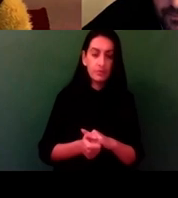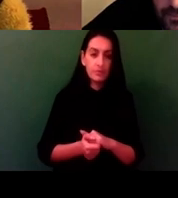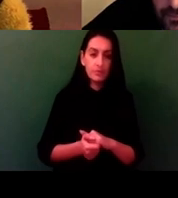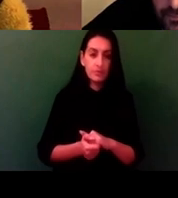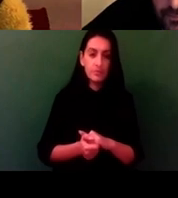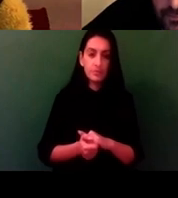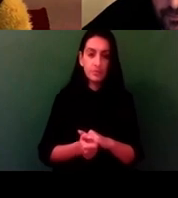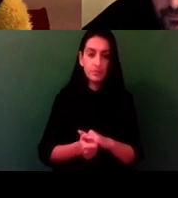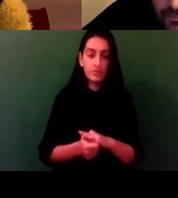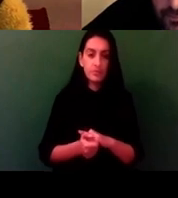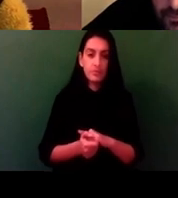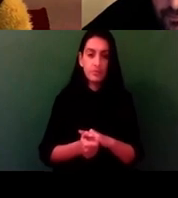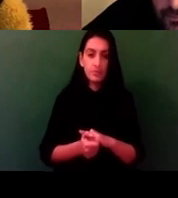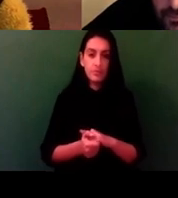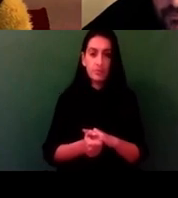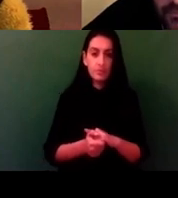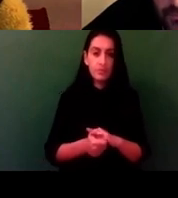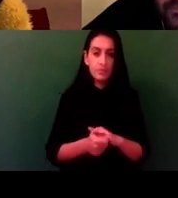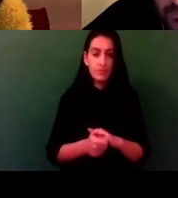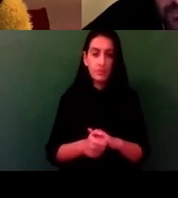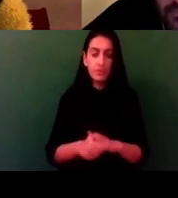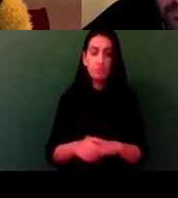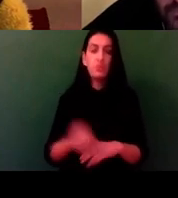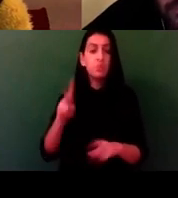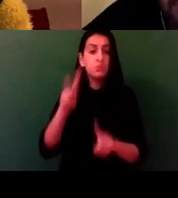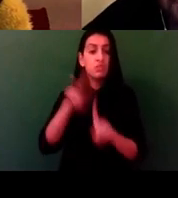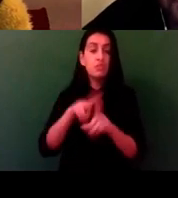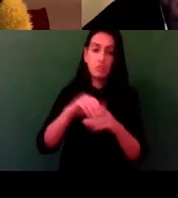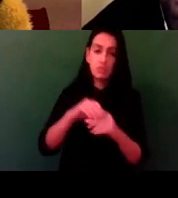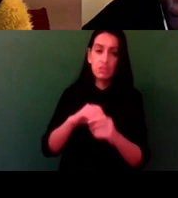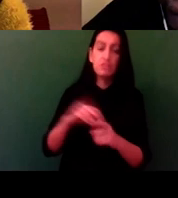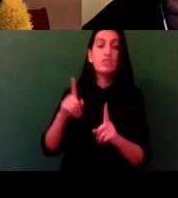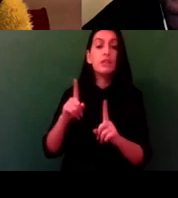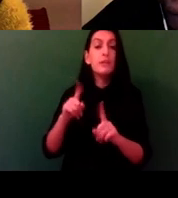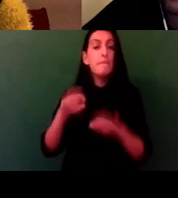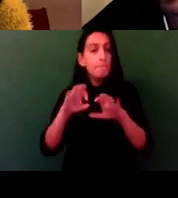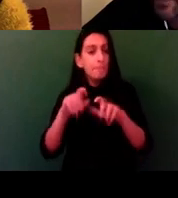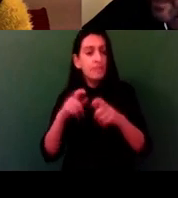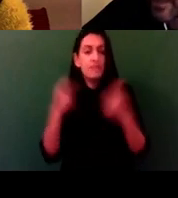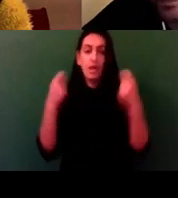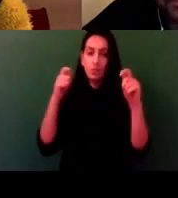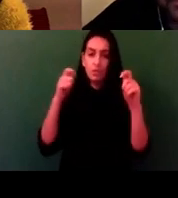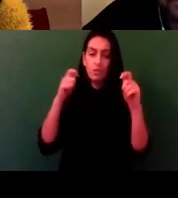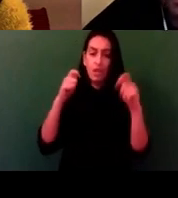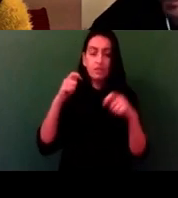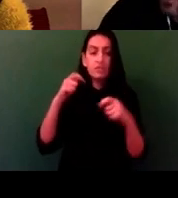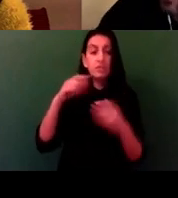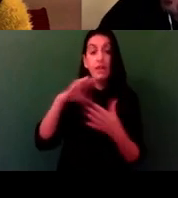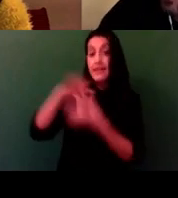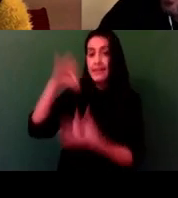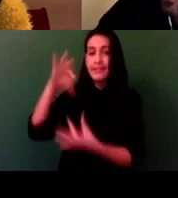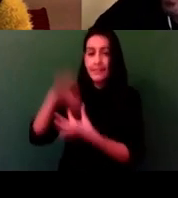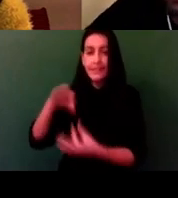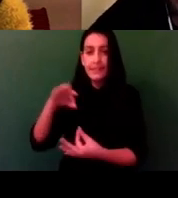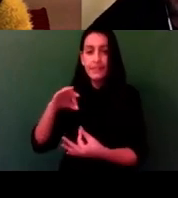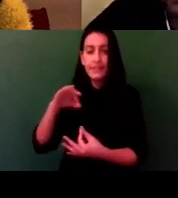çok aslında gerçekten bilgisayar kullanabilen bir kitleye hizmet edecek olduğunu